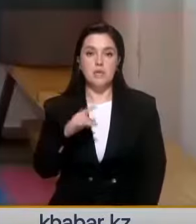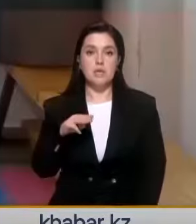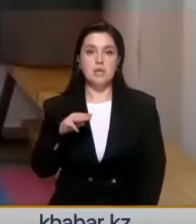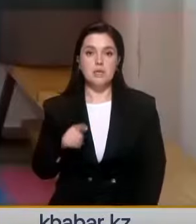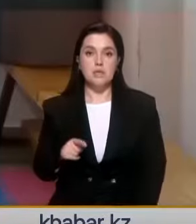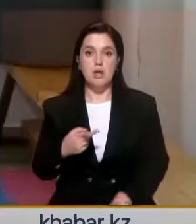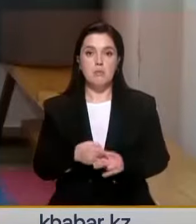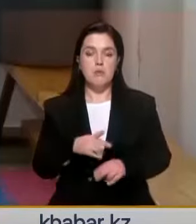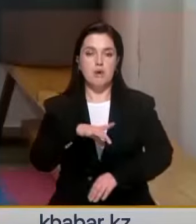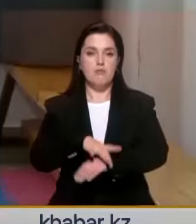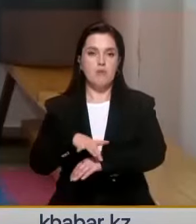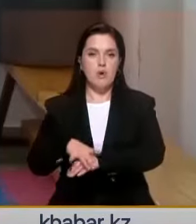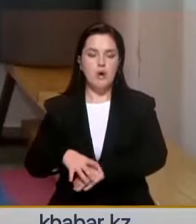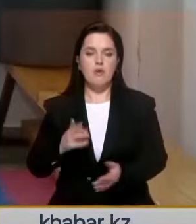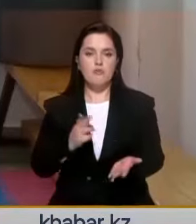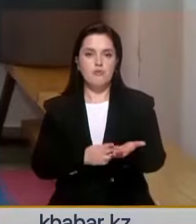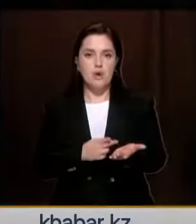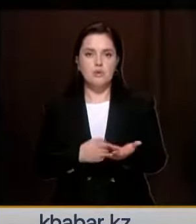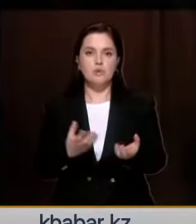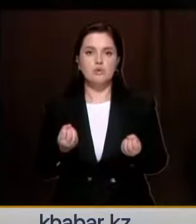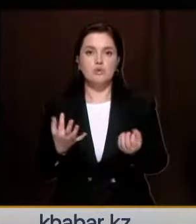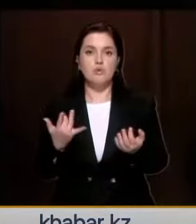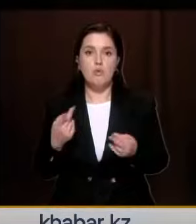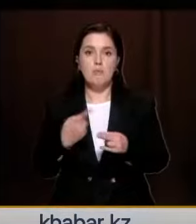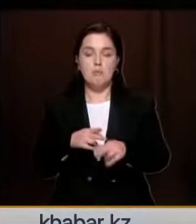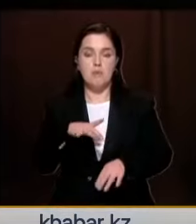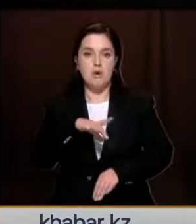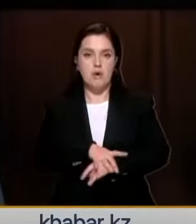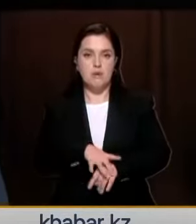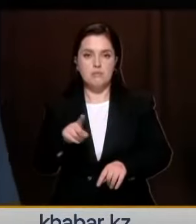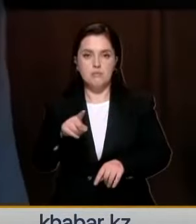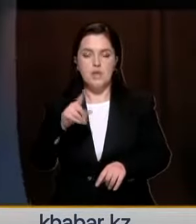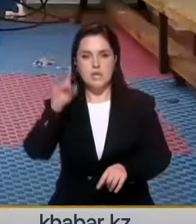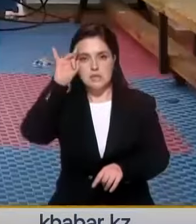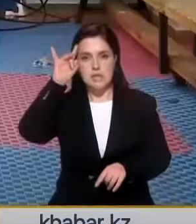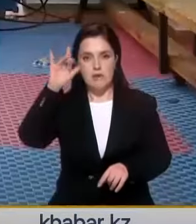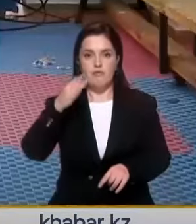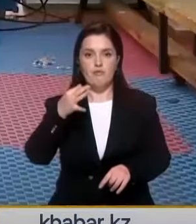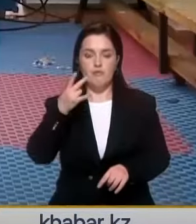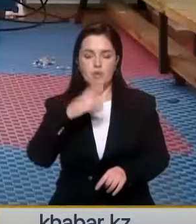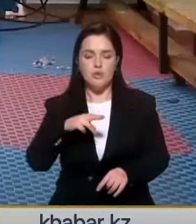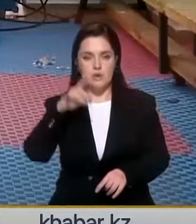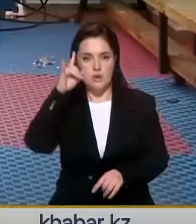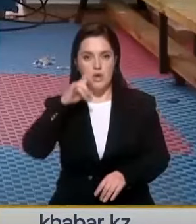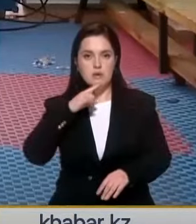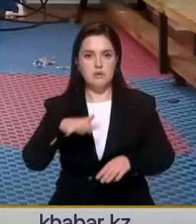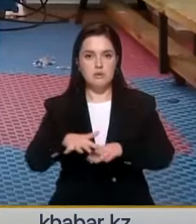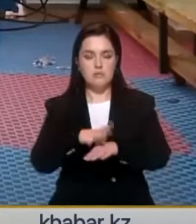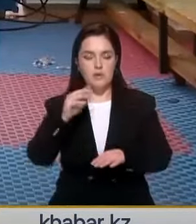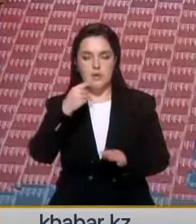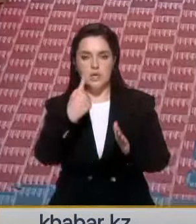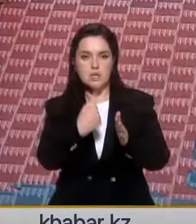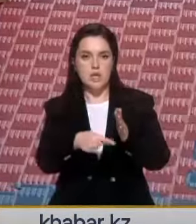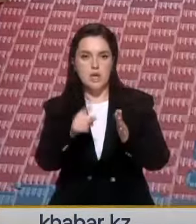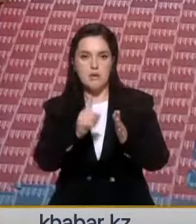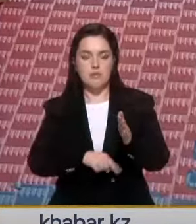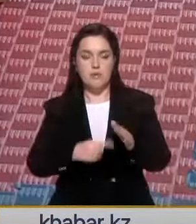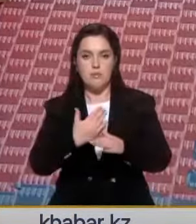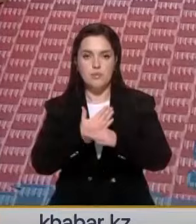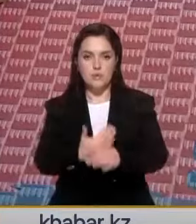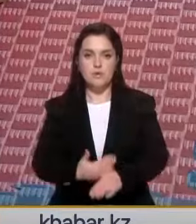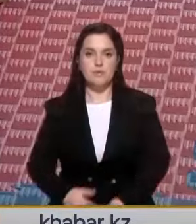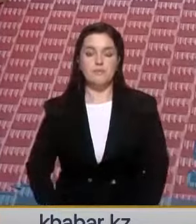Это только выявленные факты последние новости с разоблачением известных фондов подрывают Веру казахстанцев в искреннюю и честную помощь